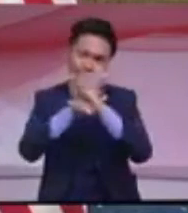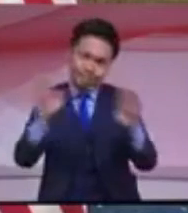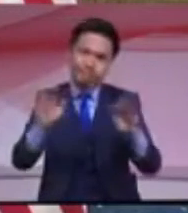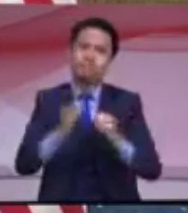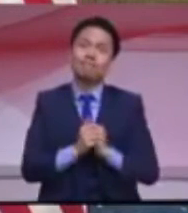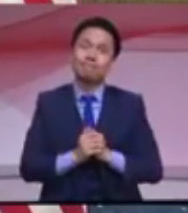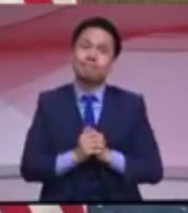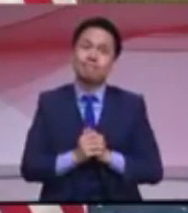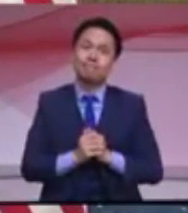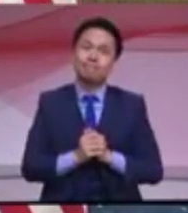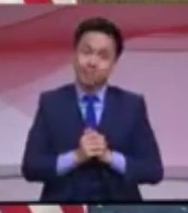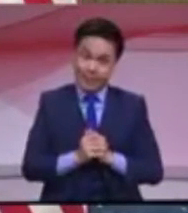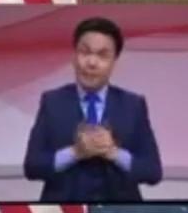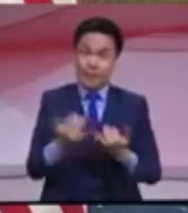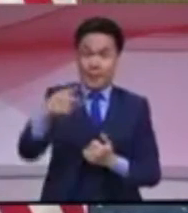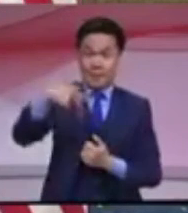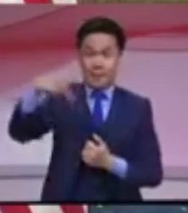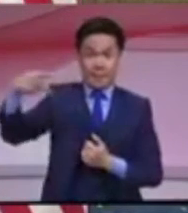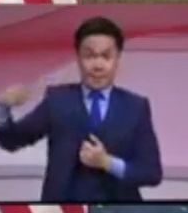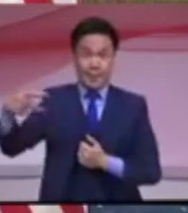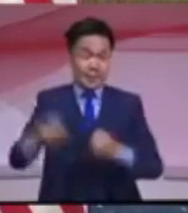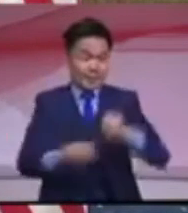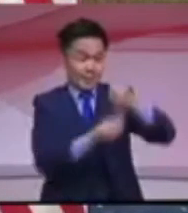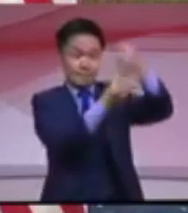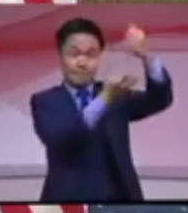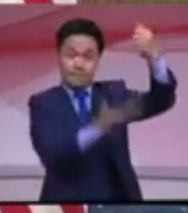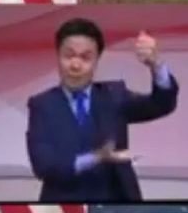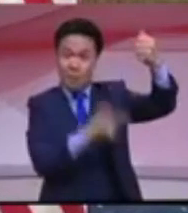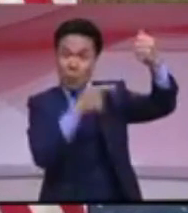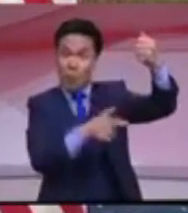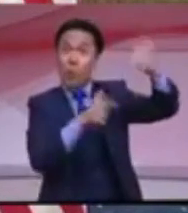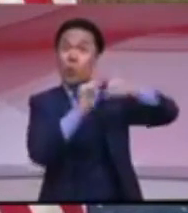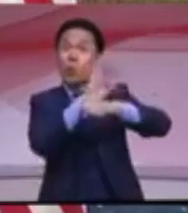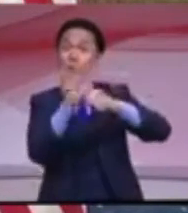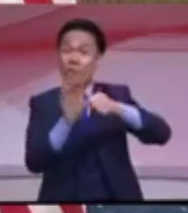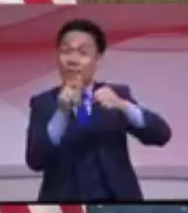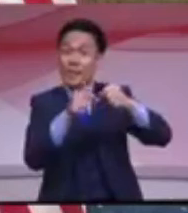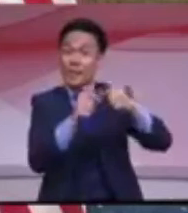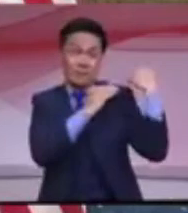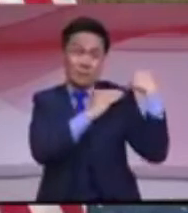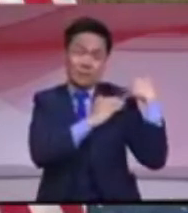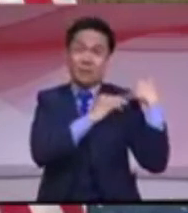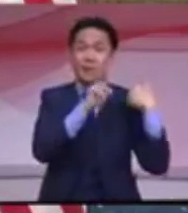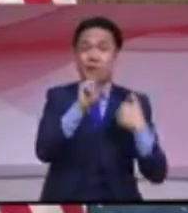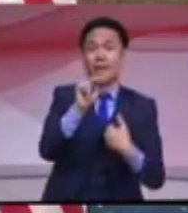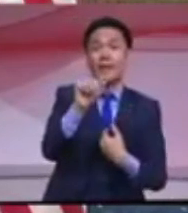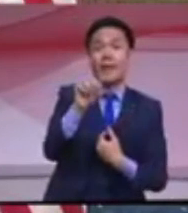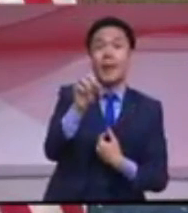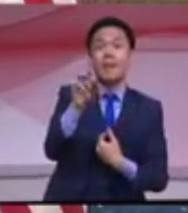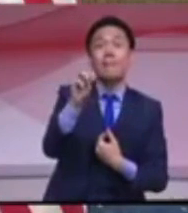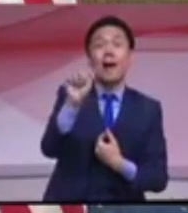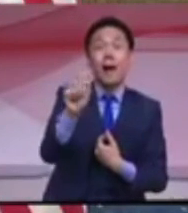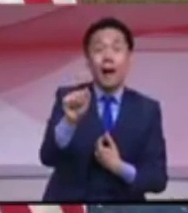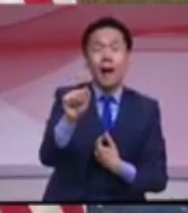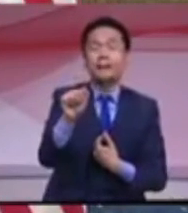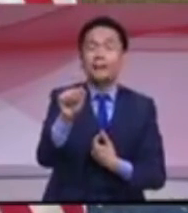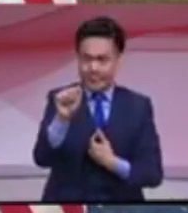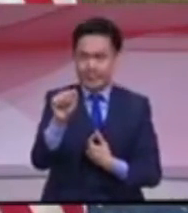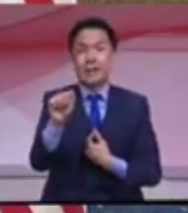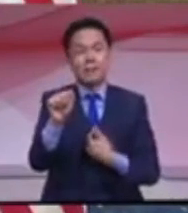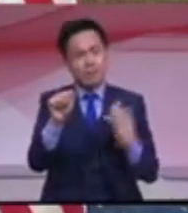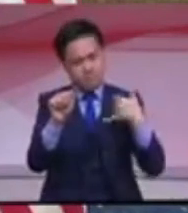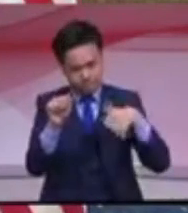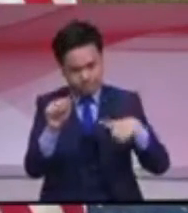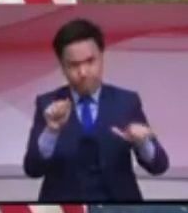tabung qobid 19 yang diurus oleh notma juga akan dilanjutkan sehingga